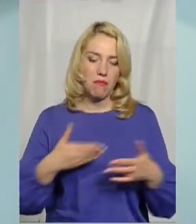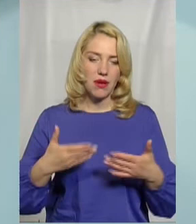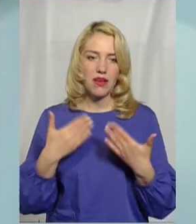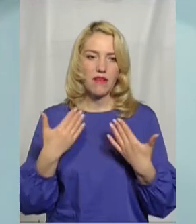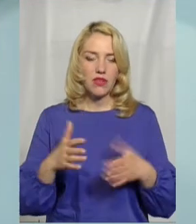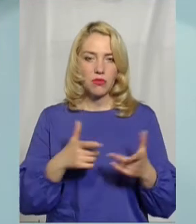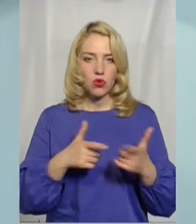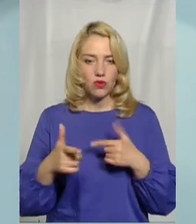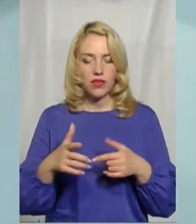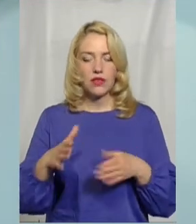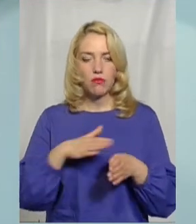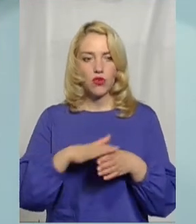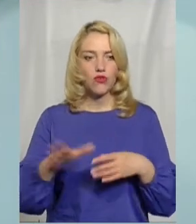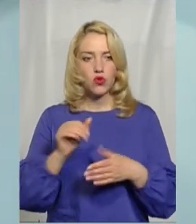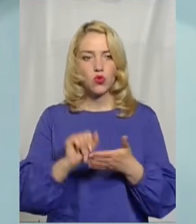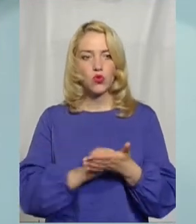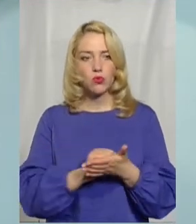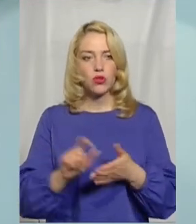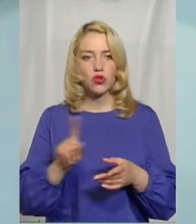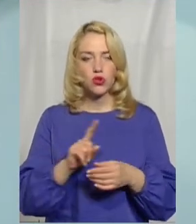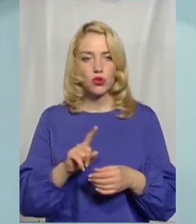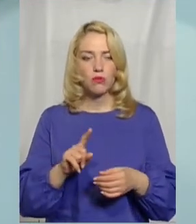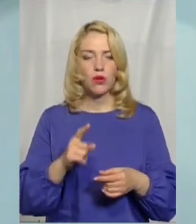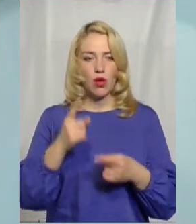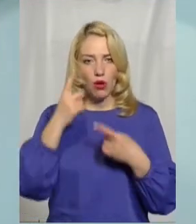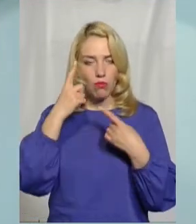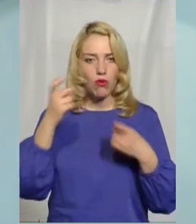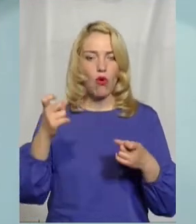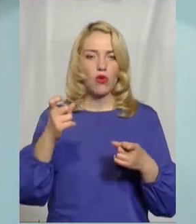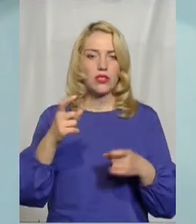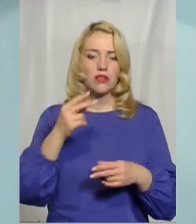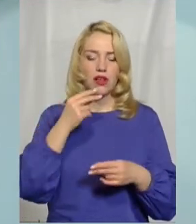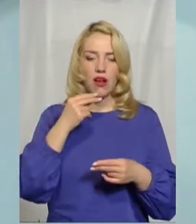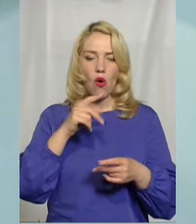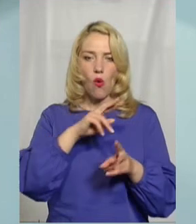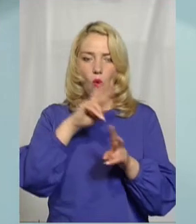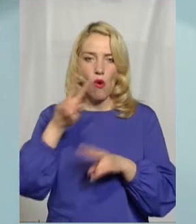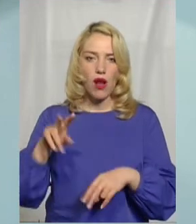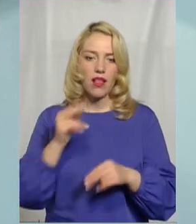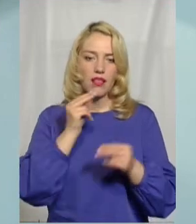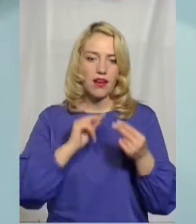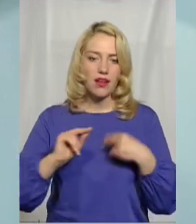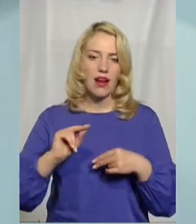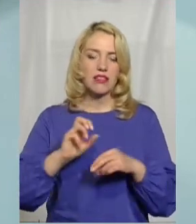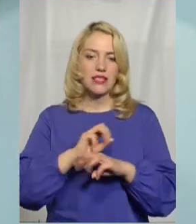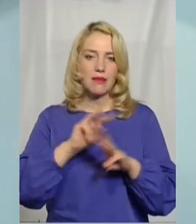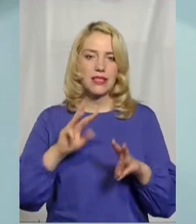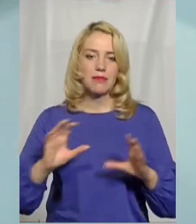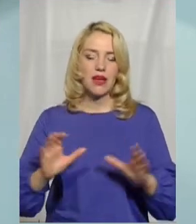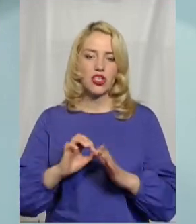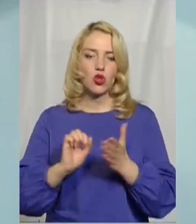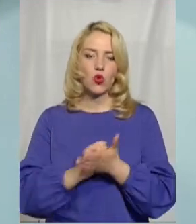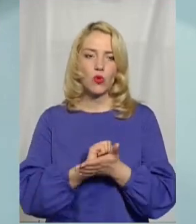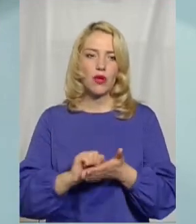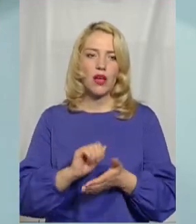підготували вже повністю усю документацію для того, щоб проголосити огляд на краще забезпечення збереженості документів в